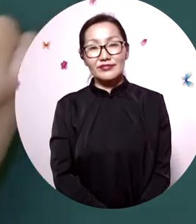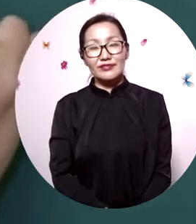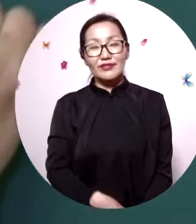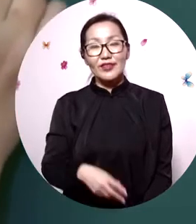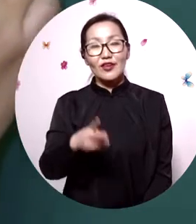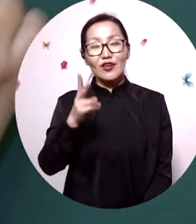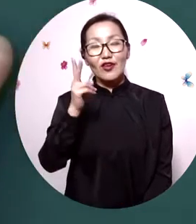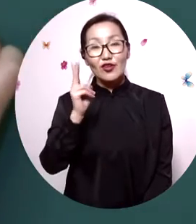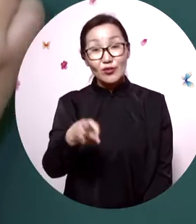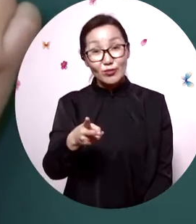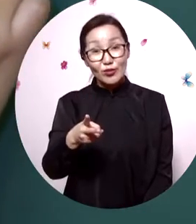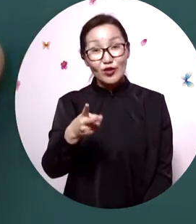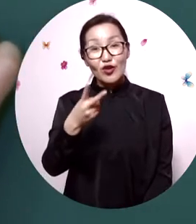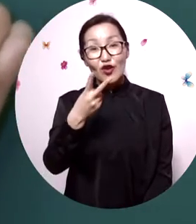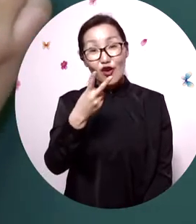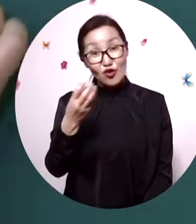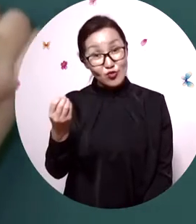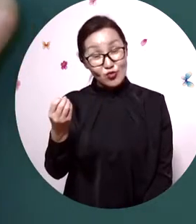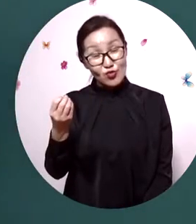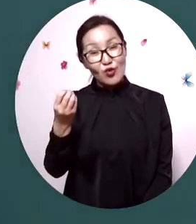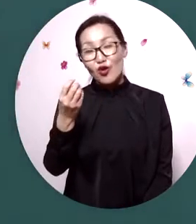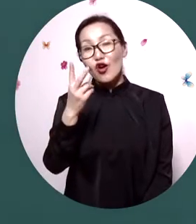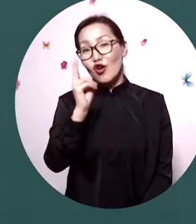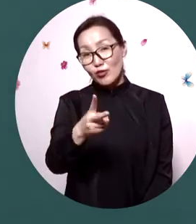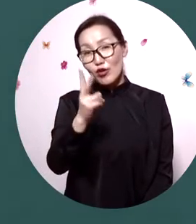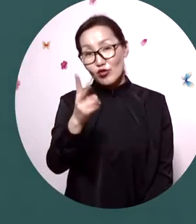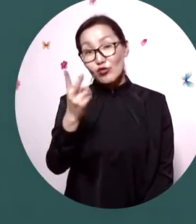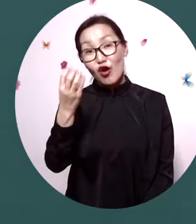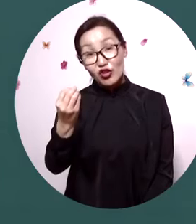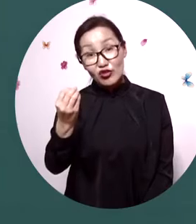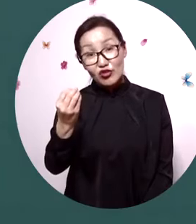хоёр мянга хоёр зуун 20